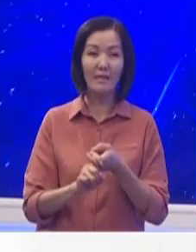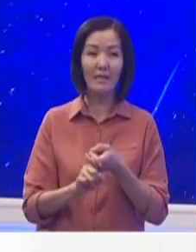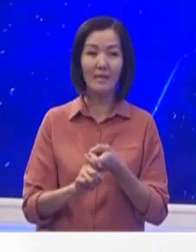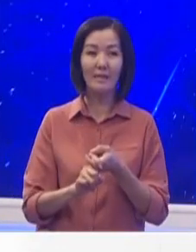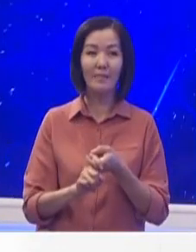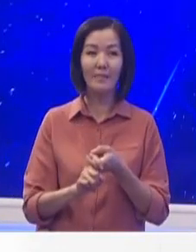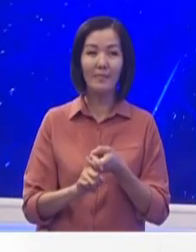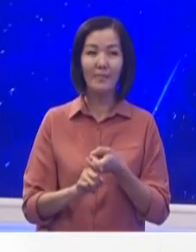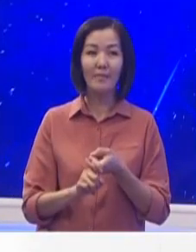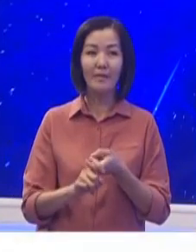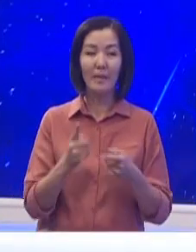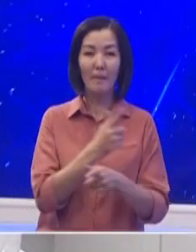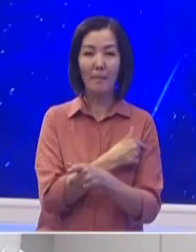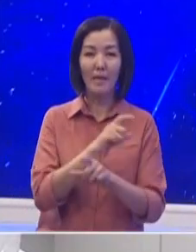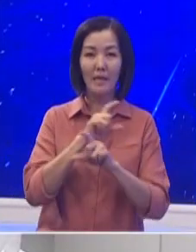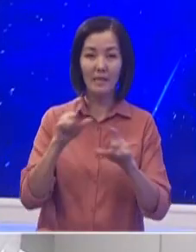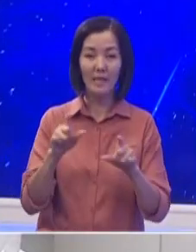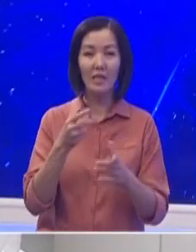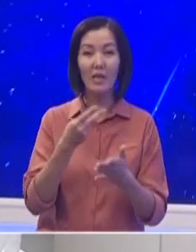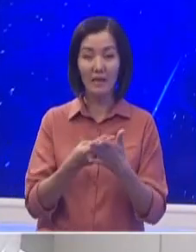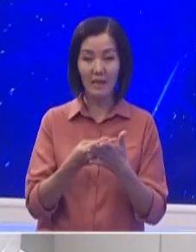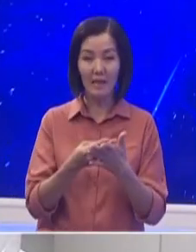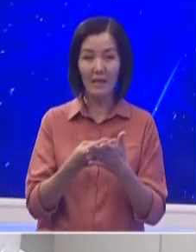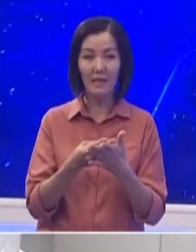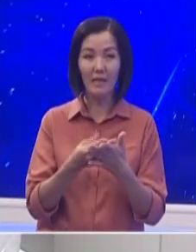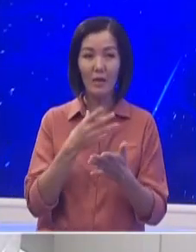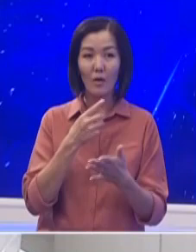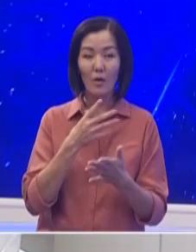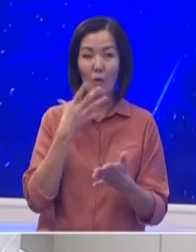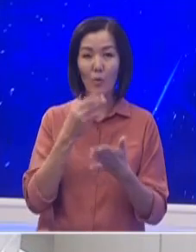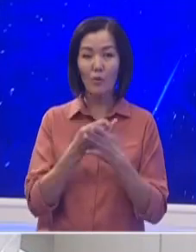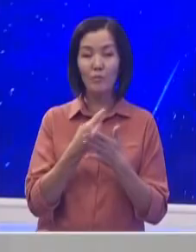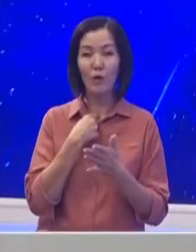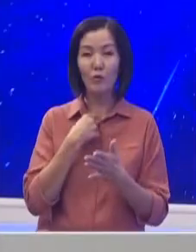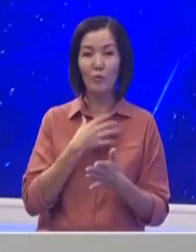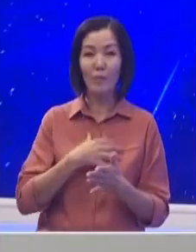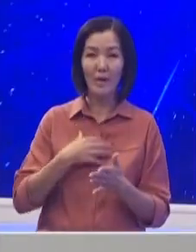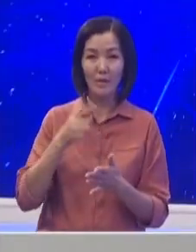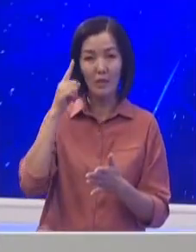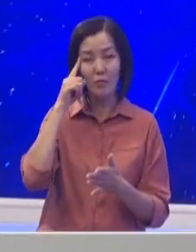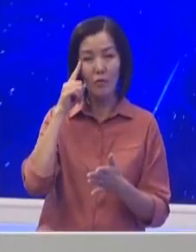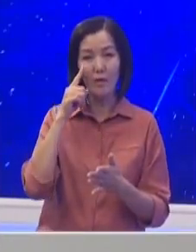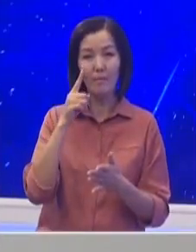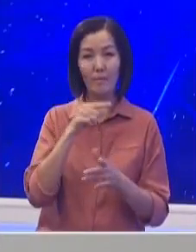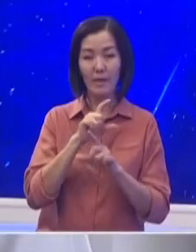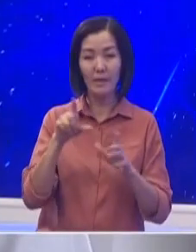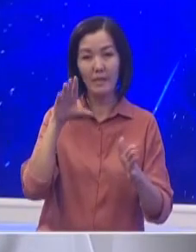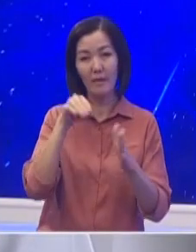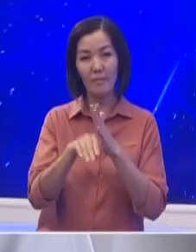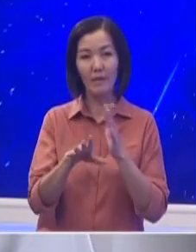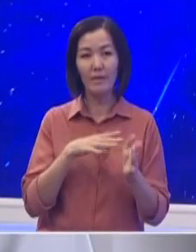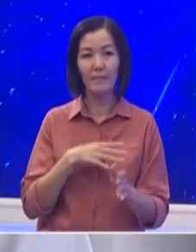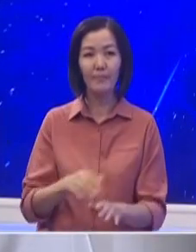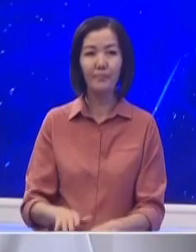осы больницаның қабырғасында болғандықтан өз дауысымды маңызды деп есептеп осы больница қабырғасына дауыс бердім.